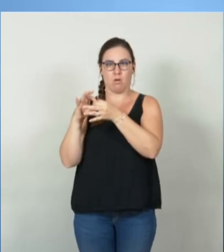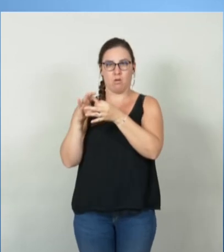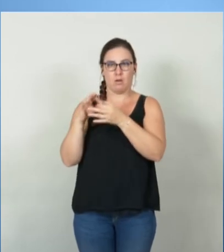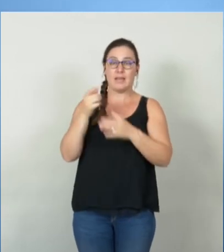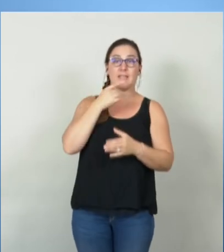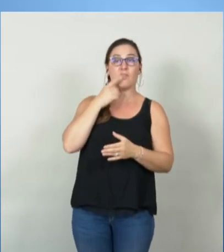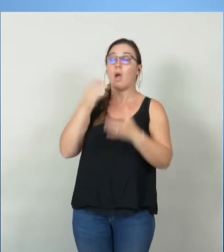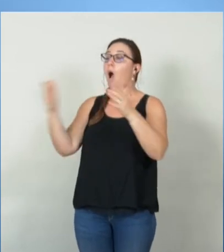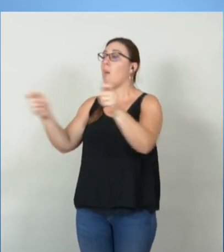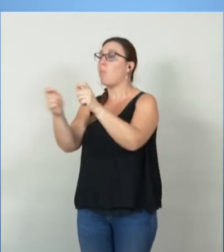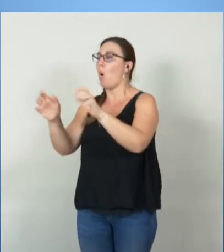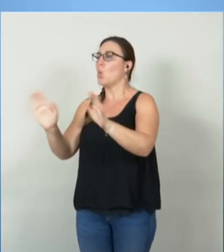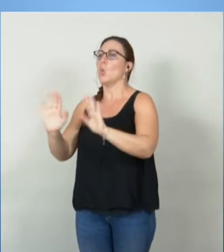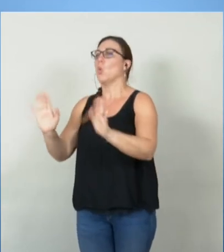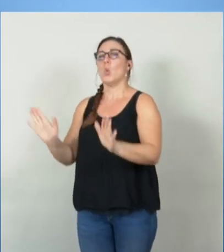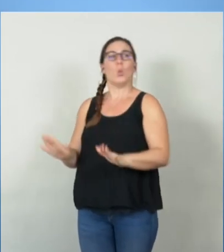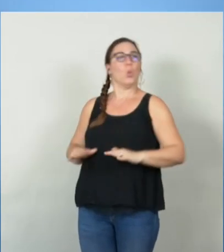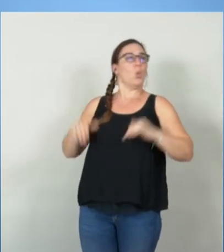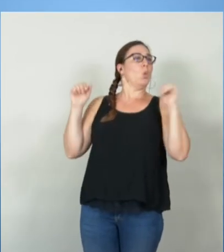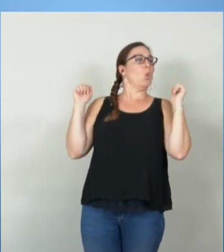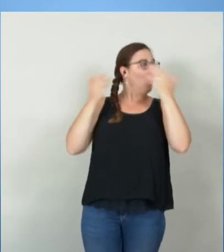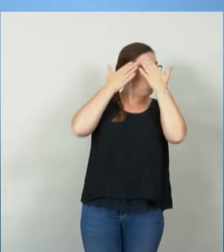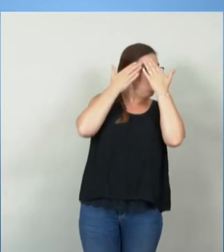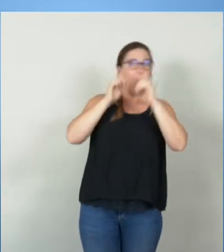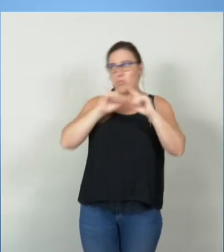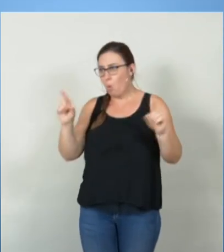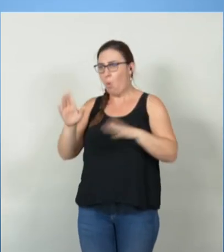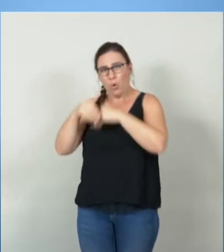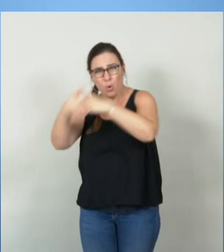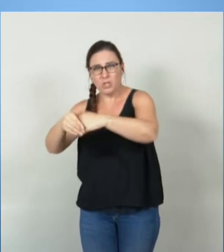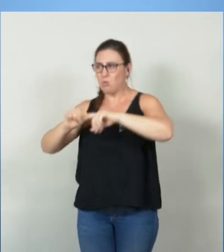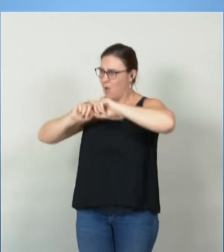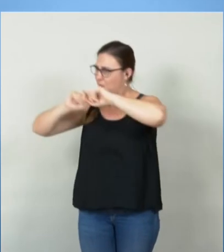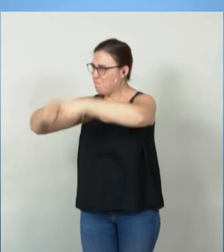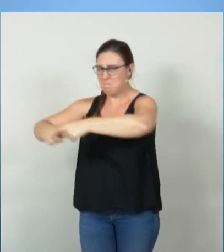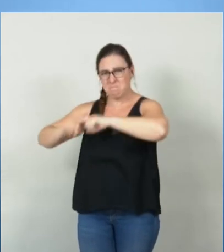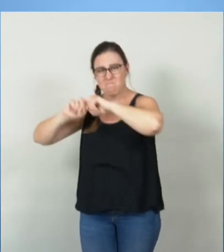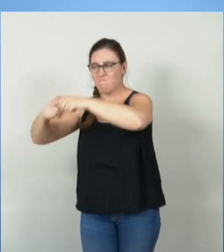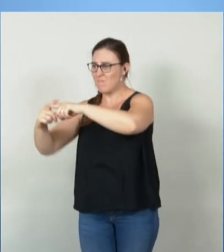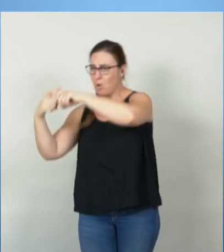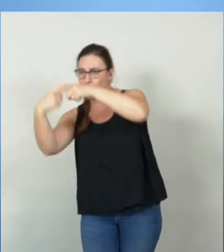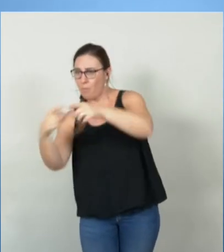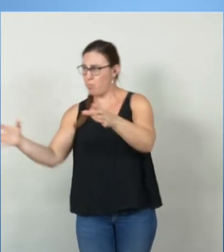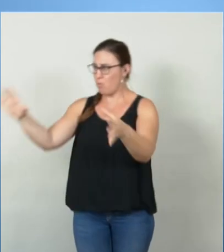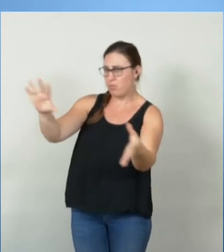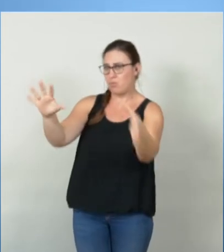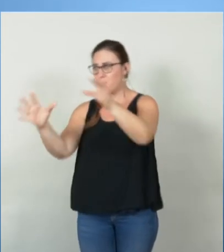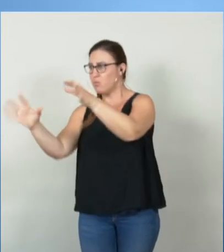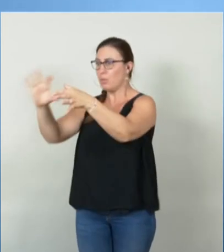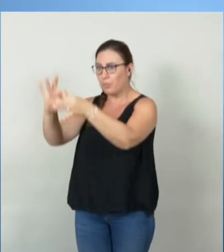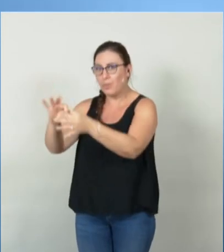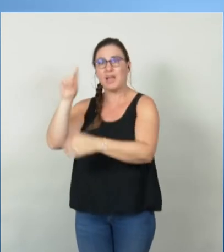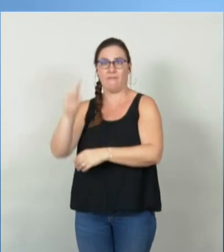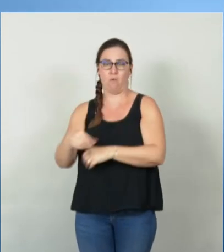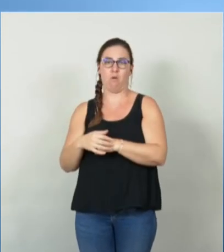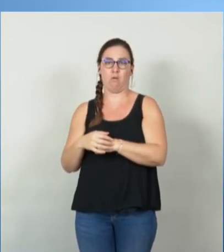se retirer de la discussion et continuer à convaincre sans relâche ou mieux carré